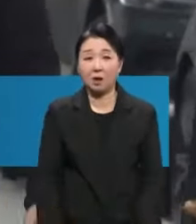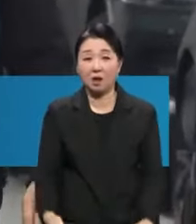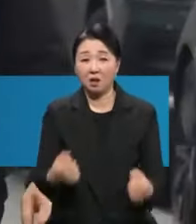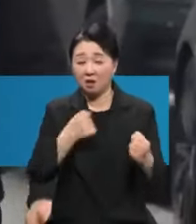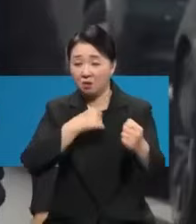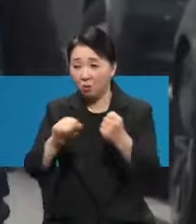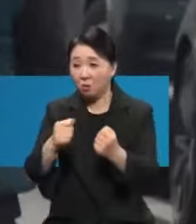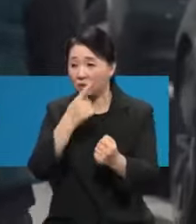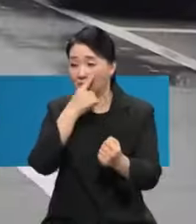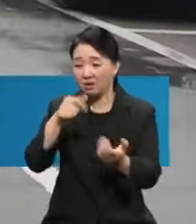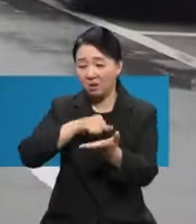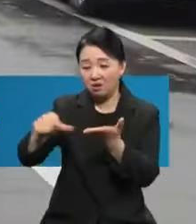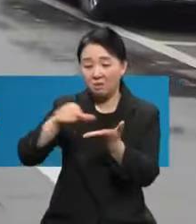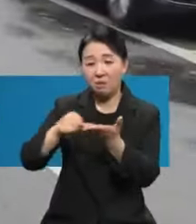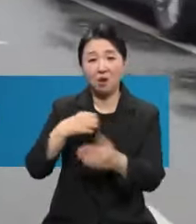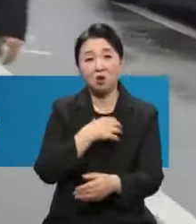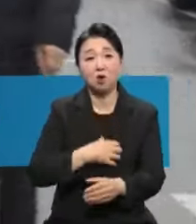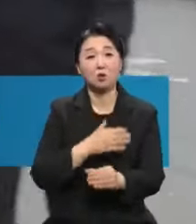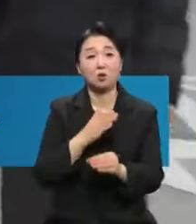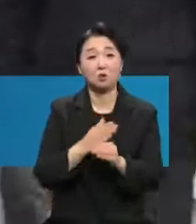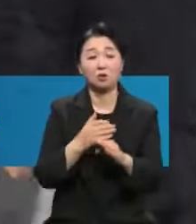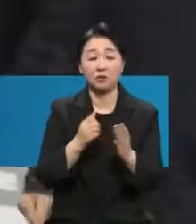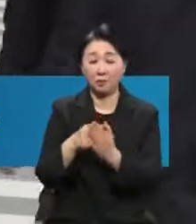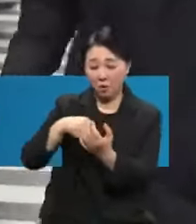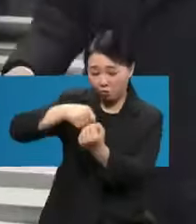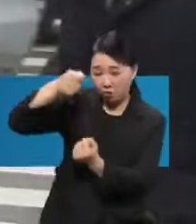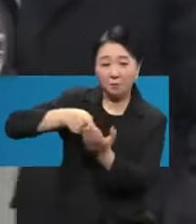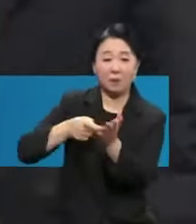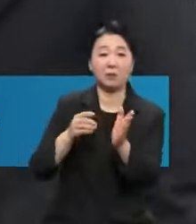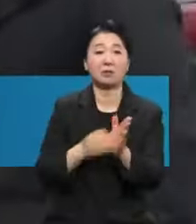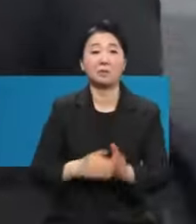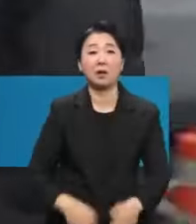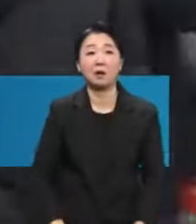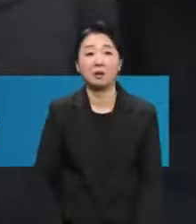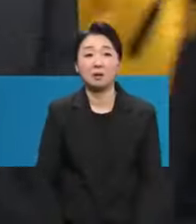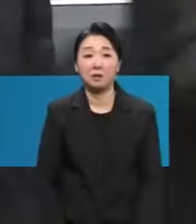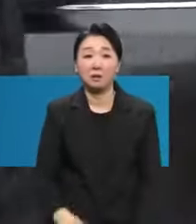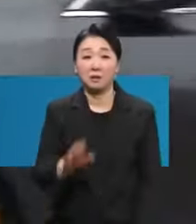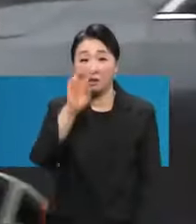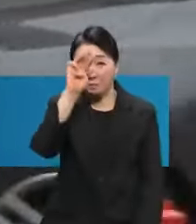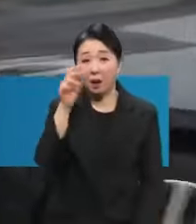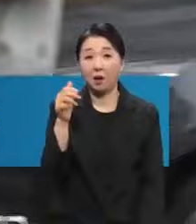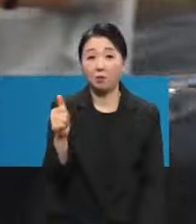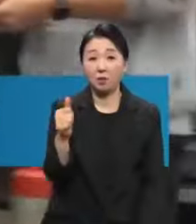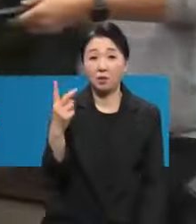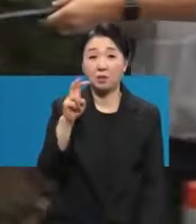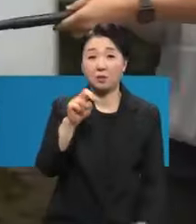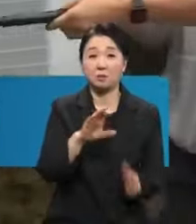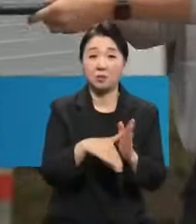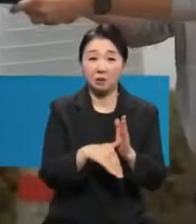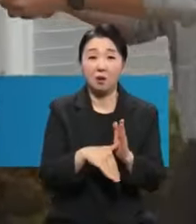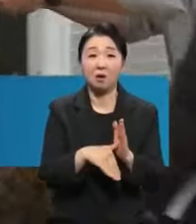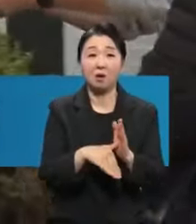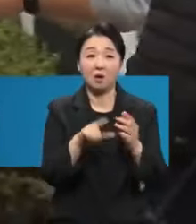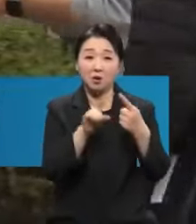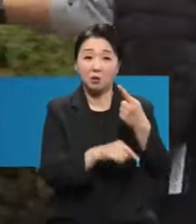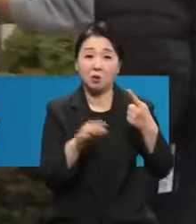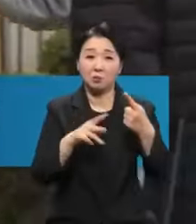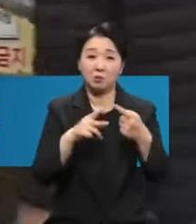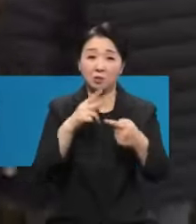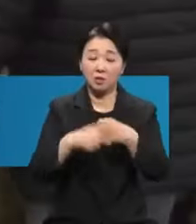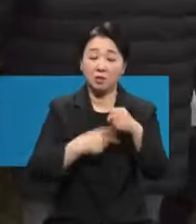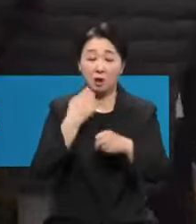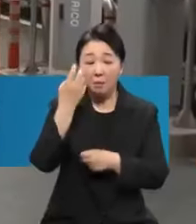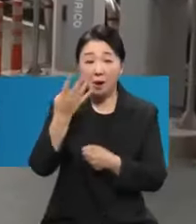우려가 있다며 구속영장을 발부했습니다. 박 회장은 2021년 1월부터 2년 8개월 동안 위니아전자와